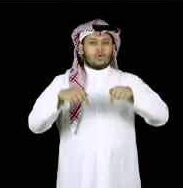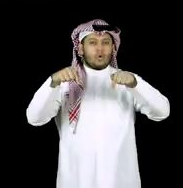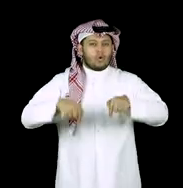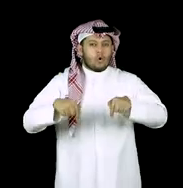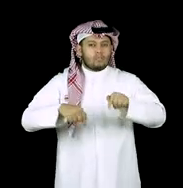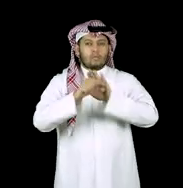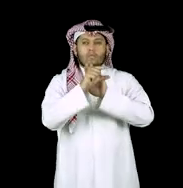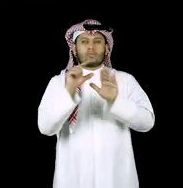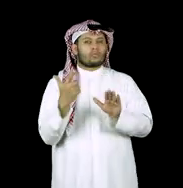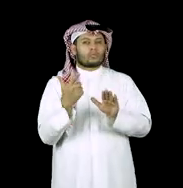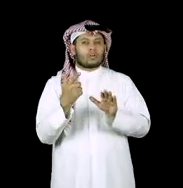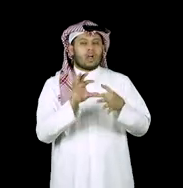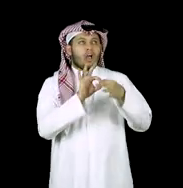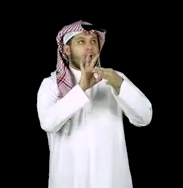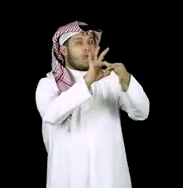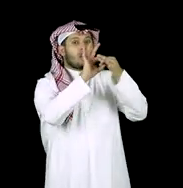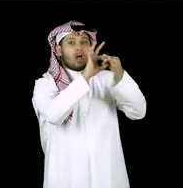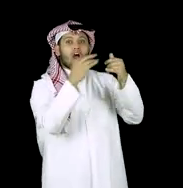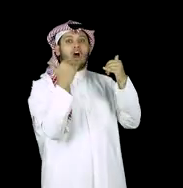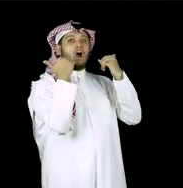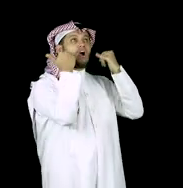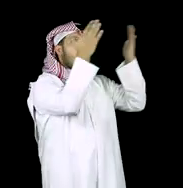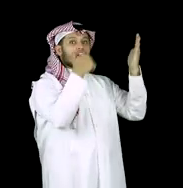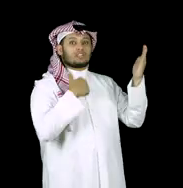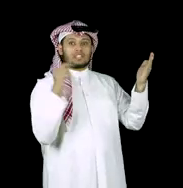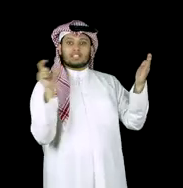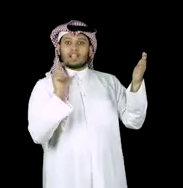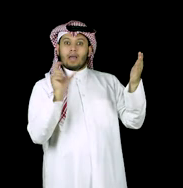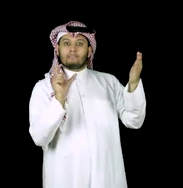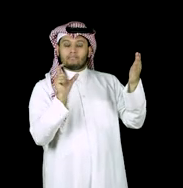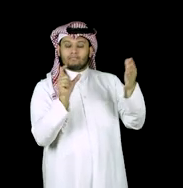سنتكلم عن العلاقات الخارجية للدولة الإسلامية،